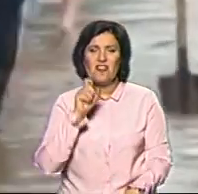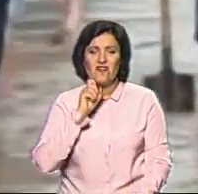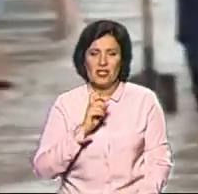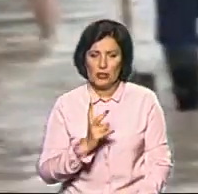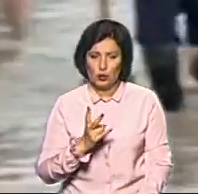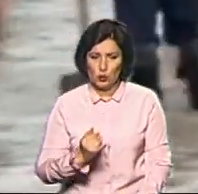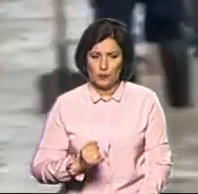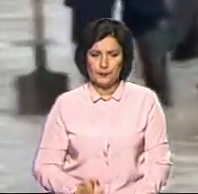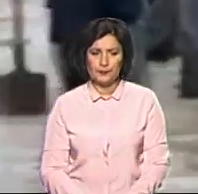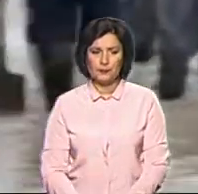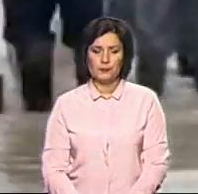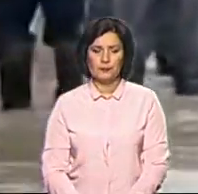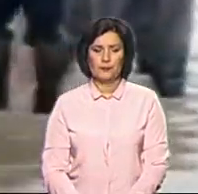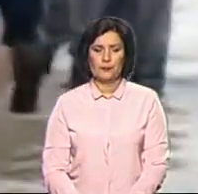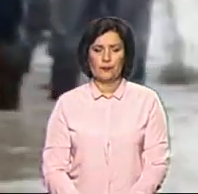Вінницьку.